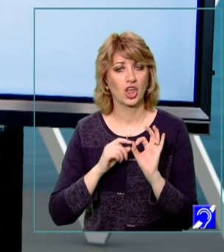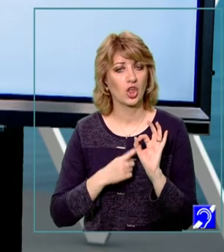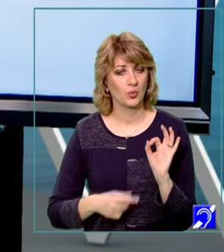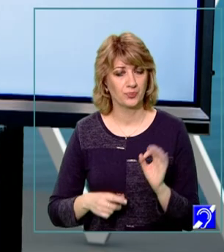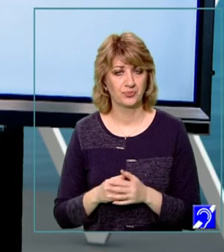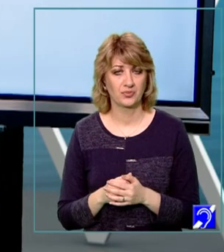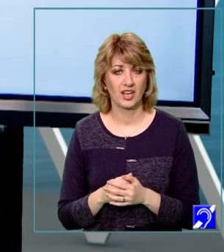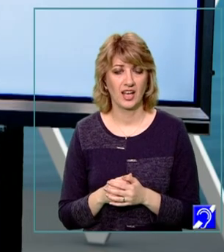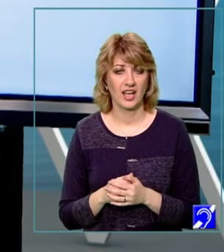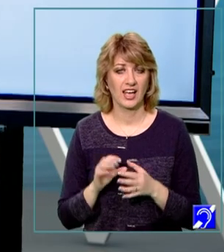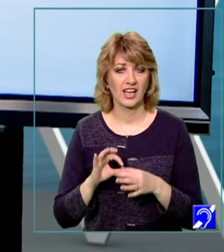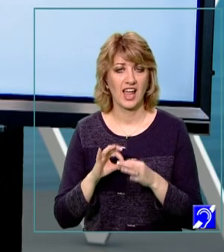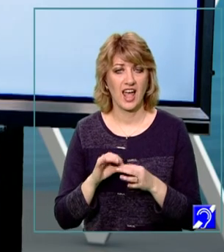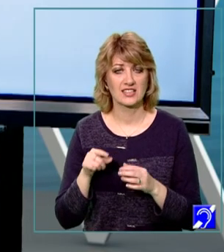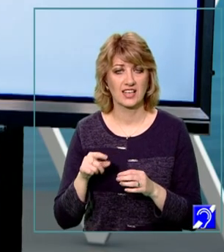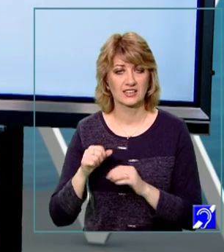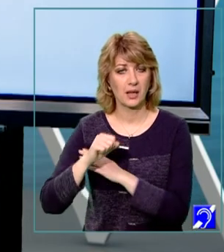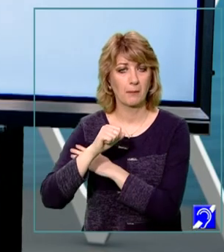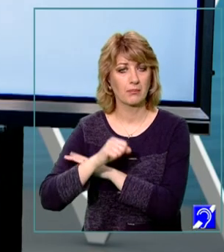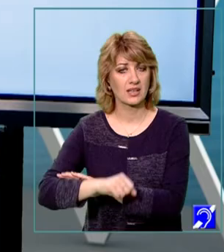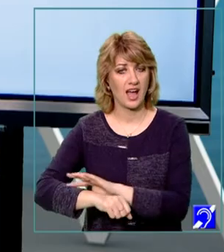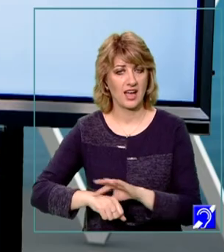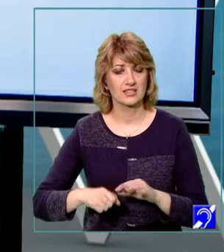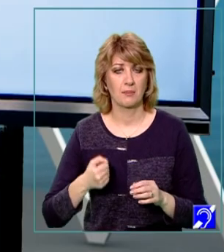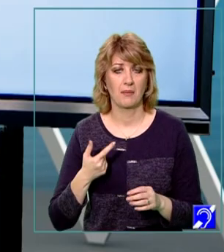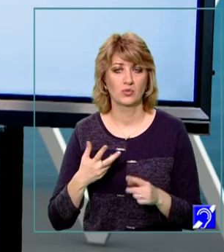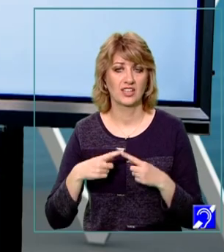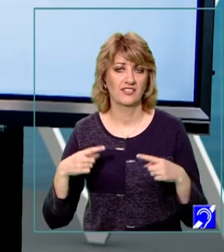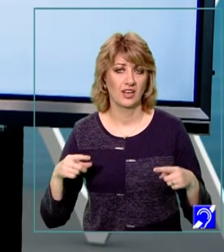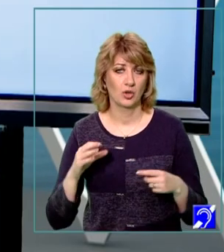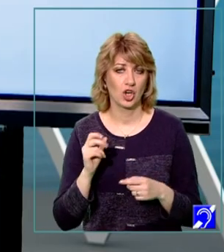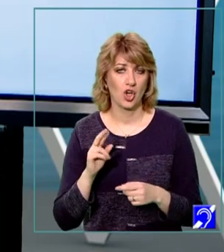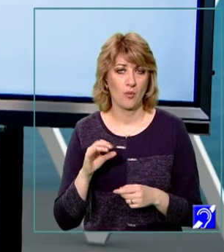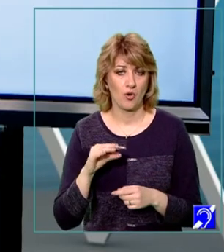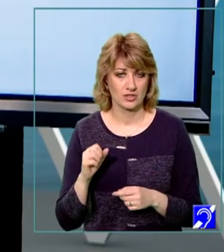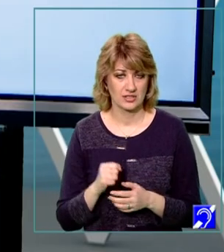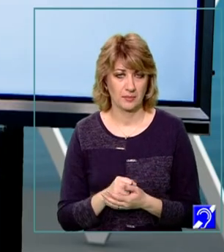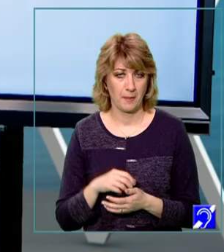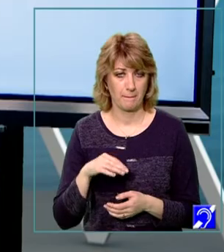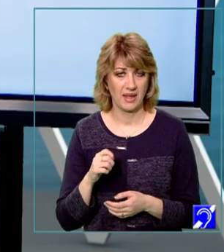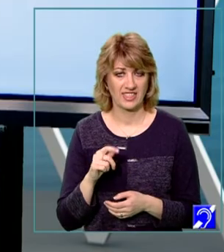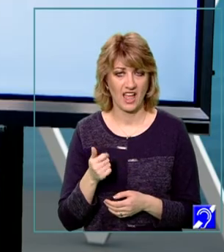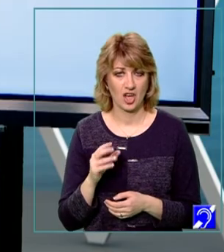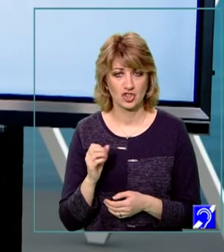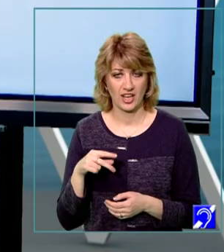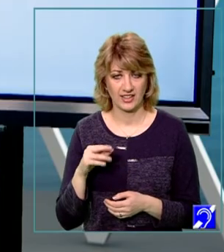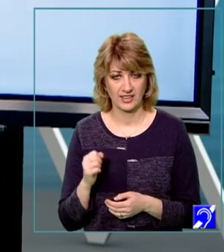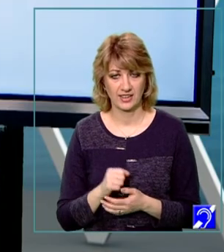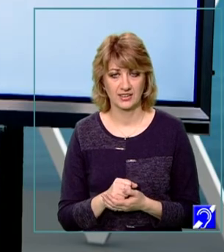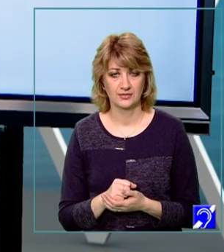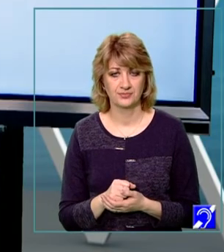relația dintre brațe, există în lumea vie mai multe tipuri de cromozomi. Cromozomul metacentric, cu ambele brațe